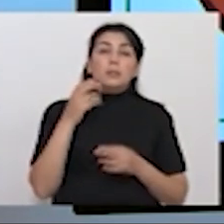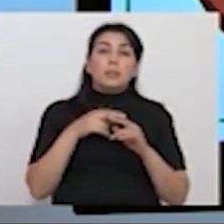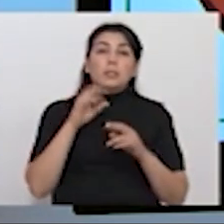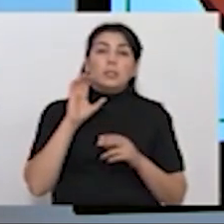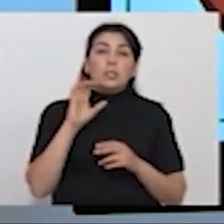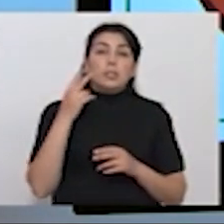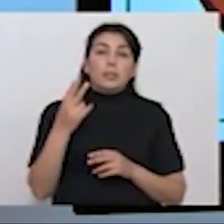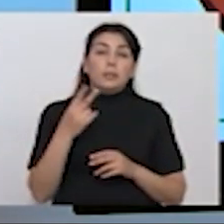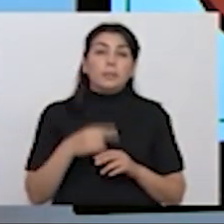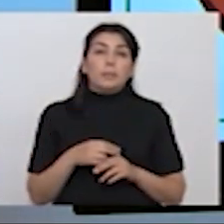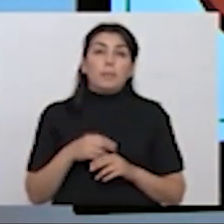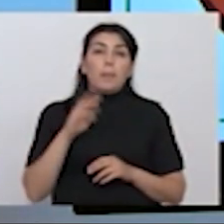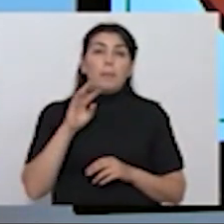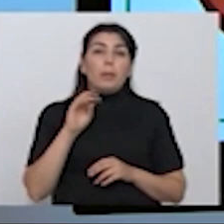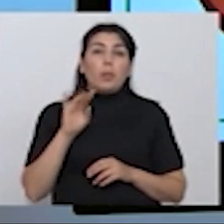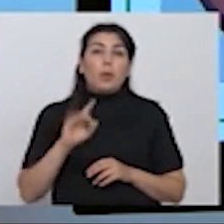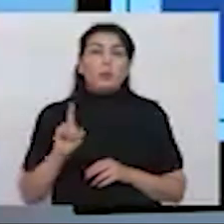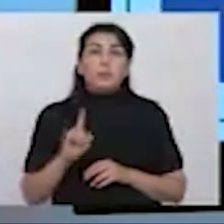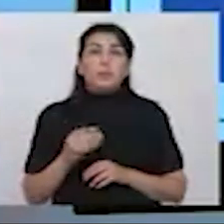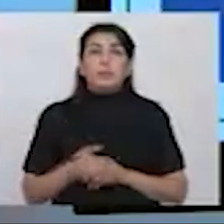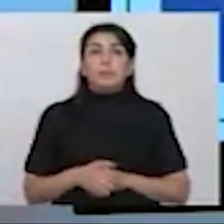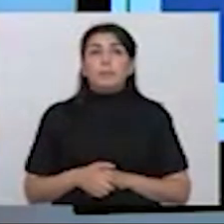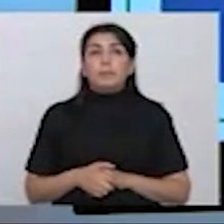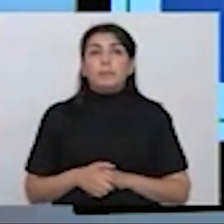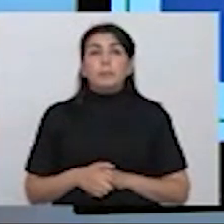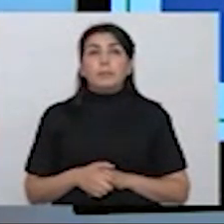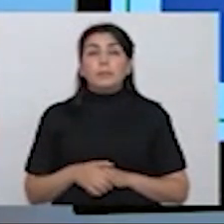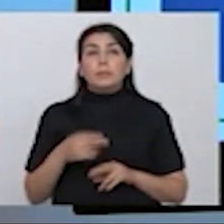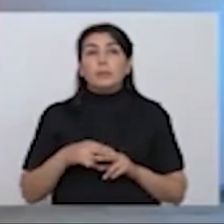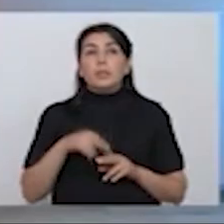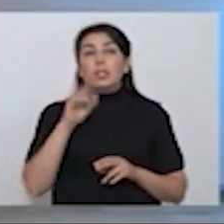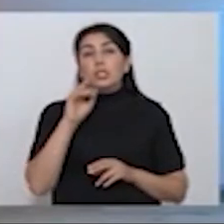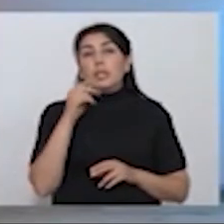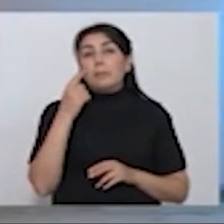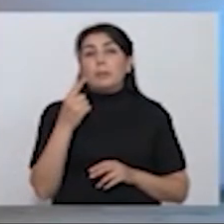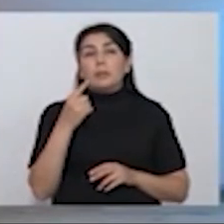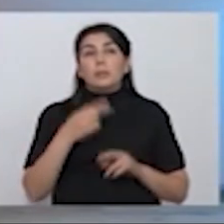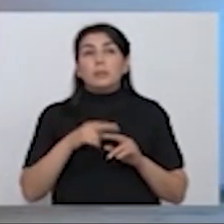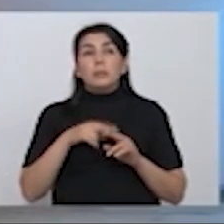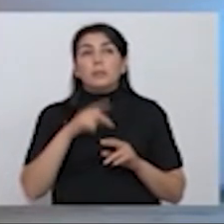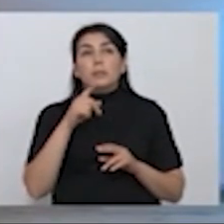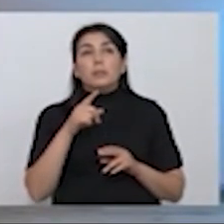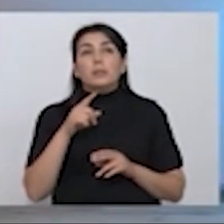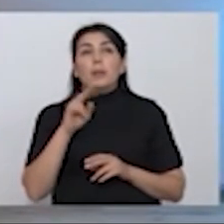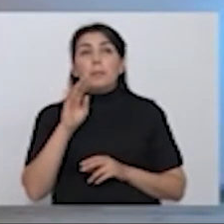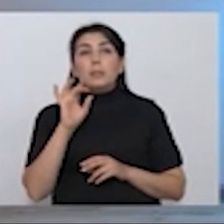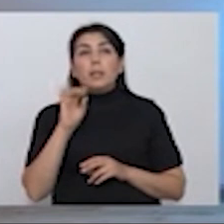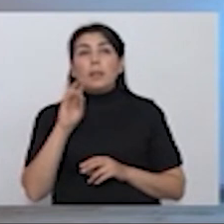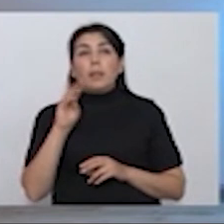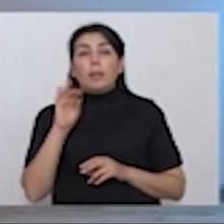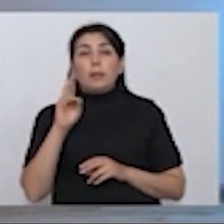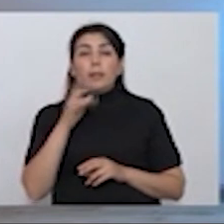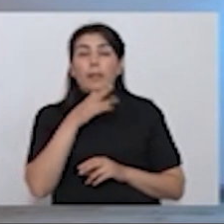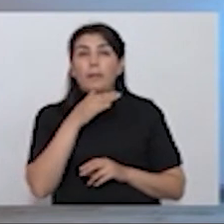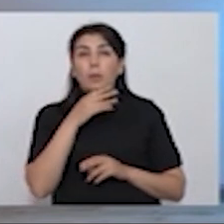G2 hamda mitoz davridan iborat. G1 davrida presintetik davr deb ataladi.